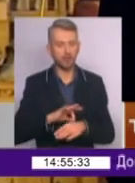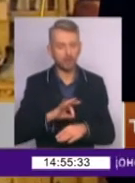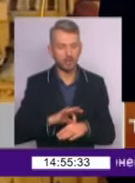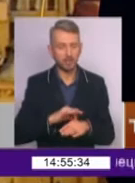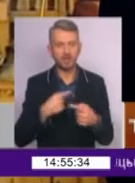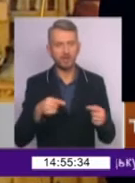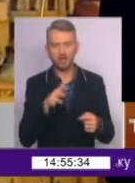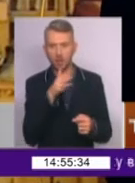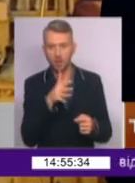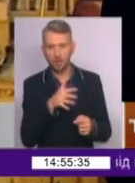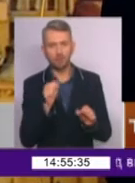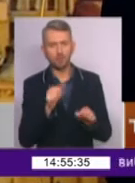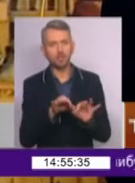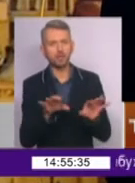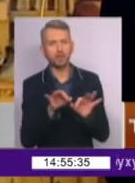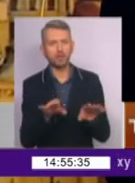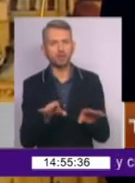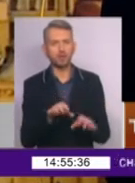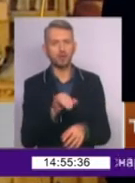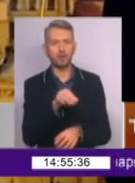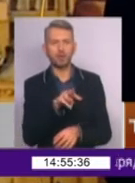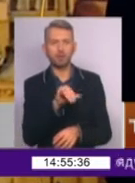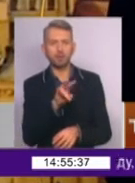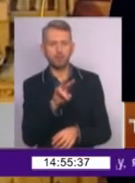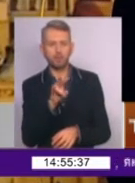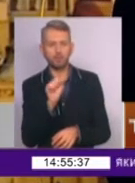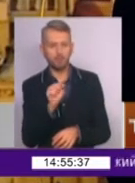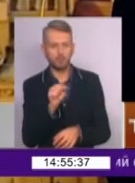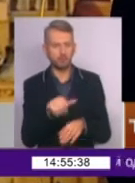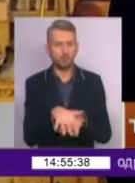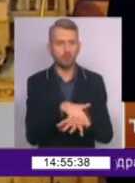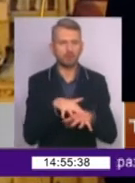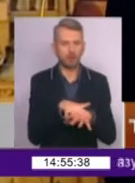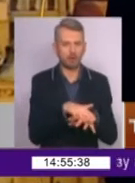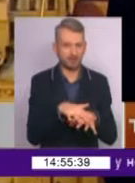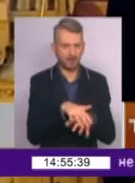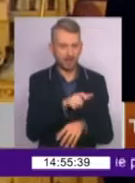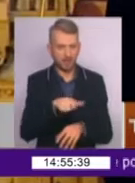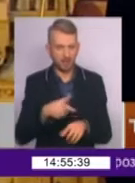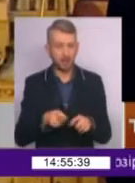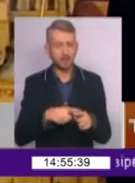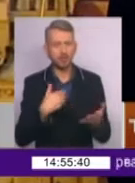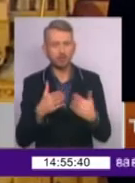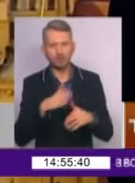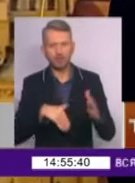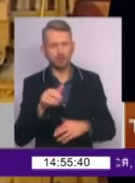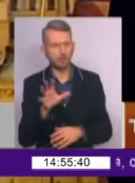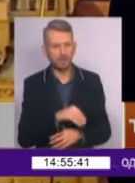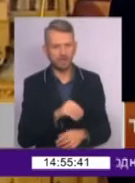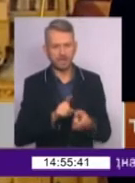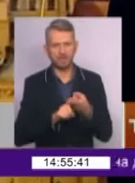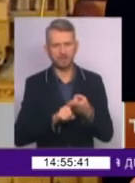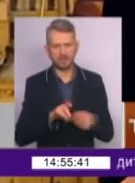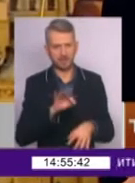різні роки можна пояснити так званою імунною прошаркою населення. Це стосується, ну, практично всіх